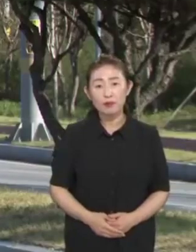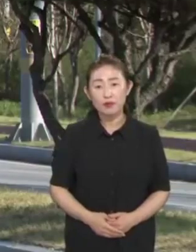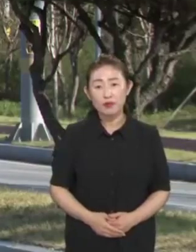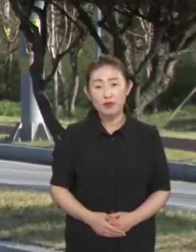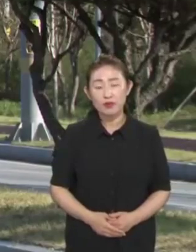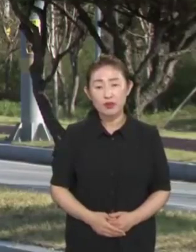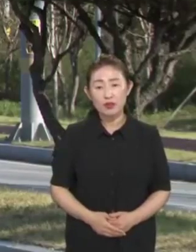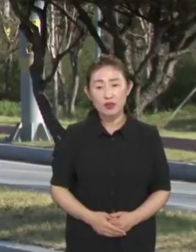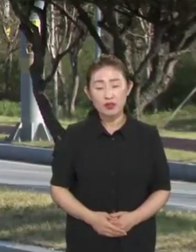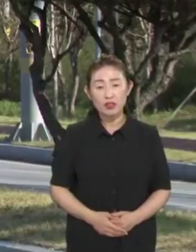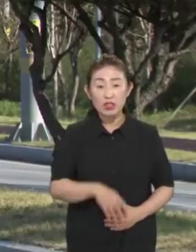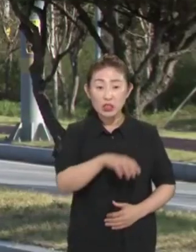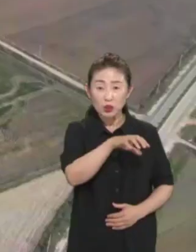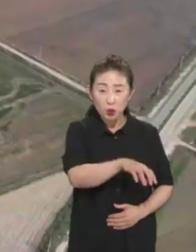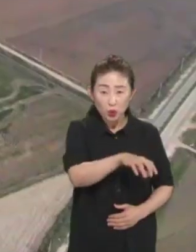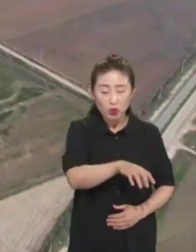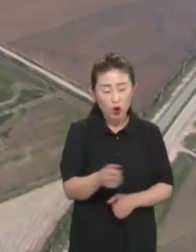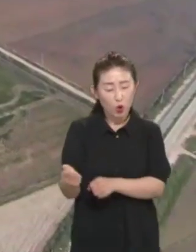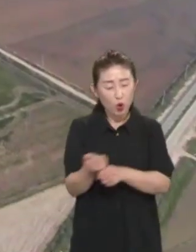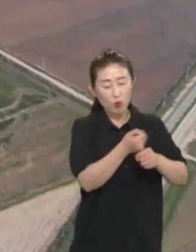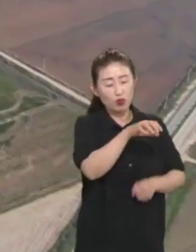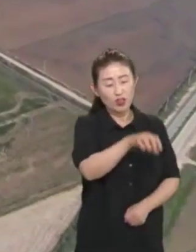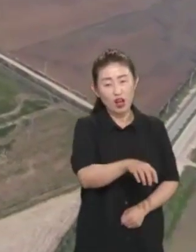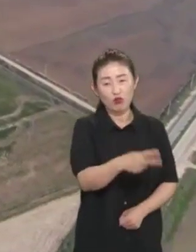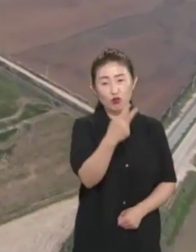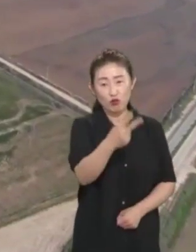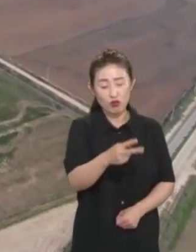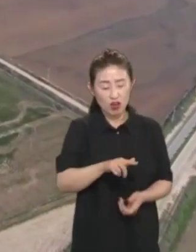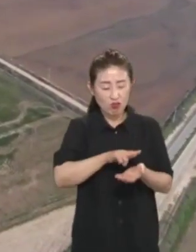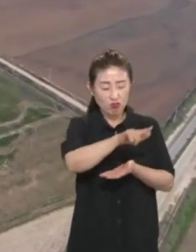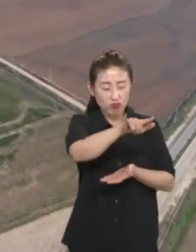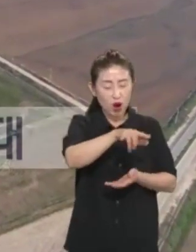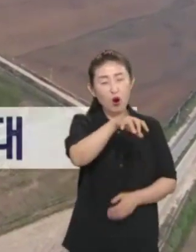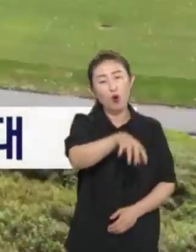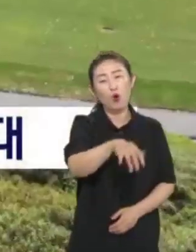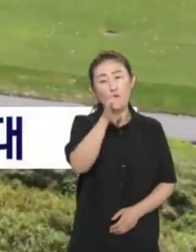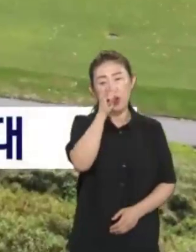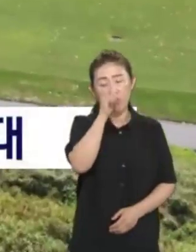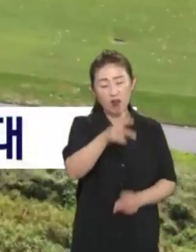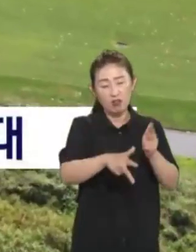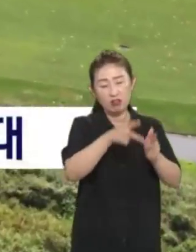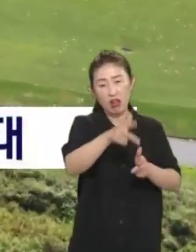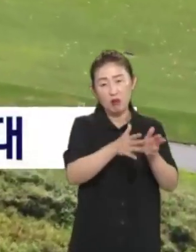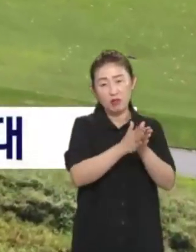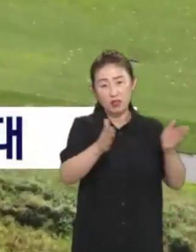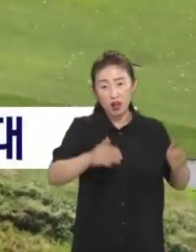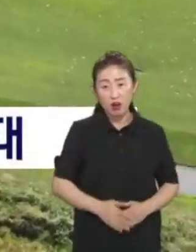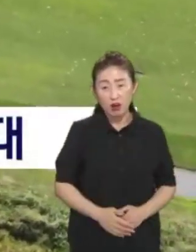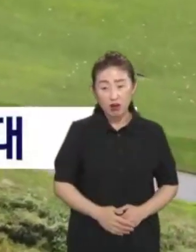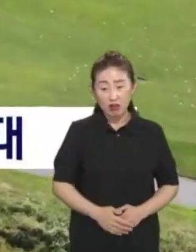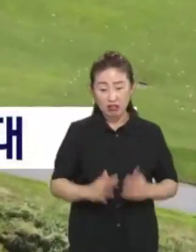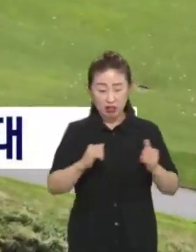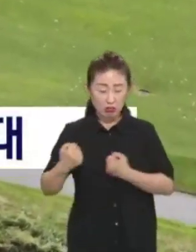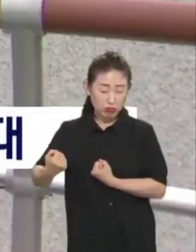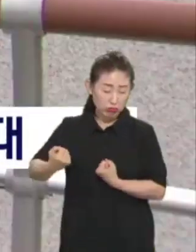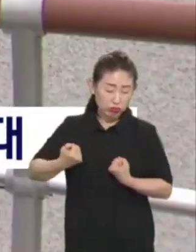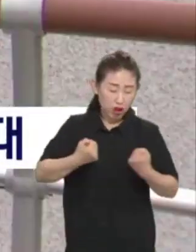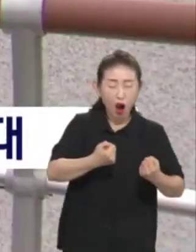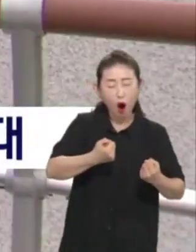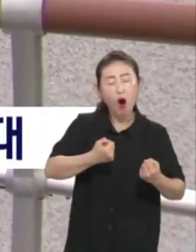그동안 태안 기업도시의 경우 두 개의 골프장과 드론 비행장 등이 설치돼 사업이 본궤도에 올라있지만 외부에서 진입은